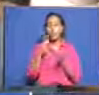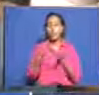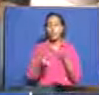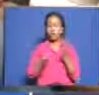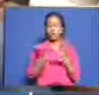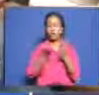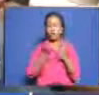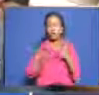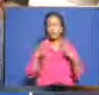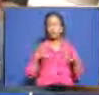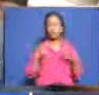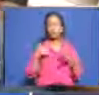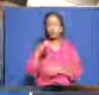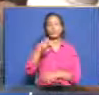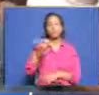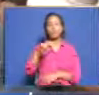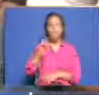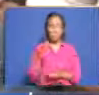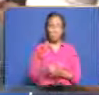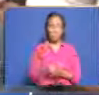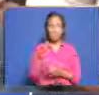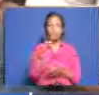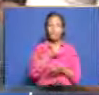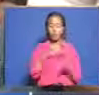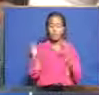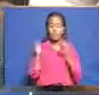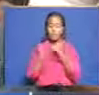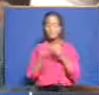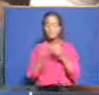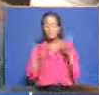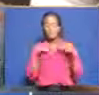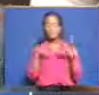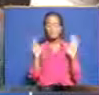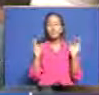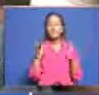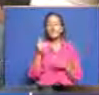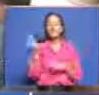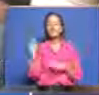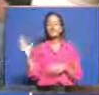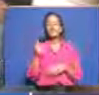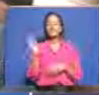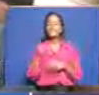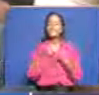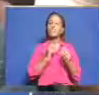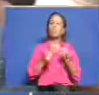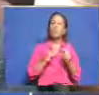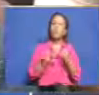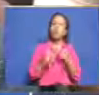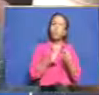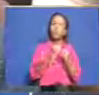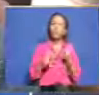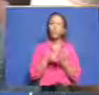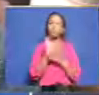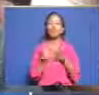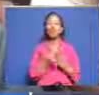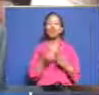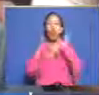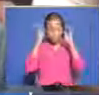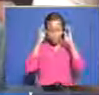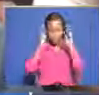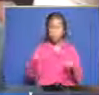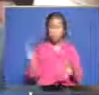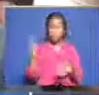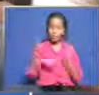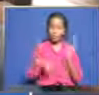kufanya mkutano na wale ambao tulikuwa tunagombea hiki kiti pamoja na wakasema na tukaamua ya kwamba tutafanya